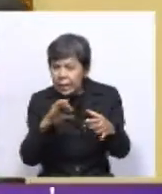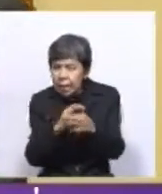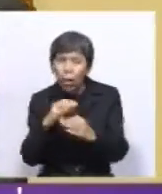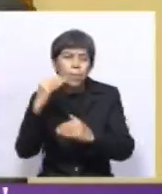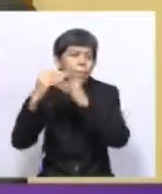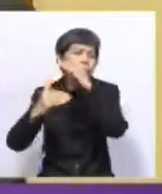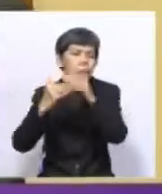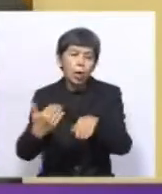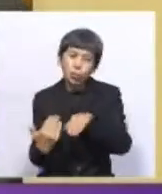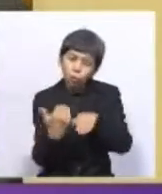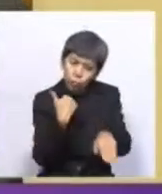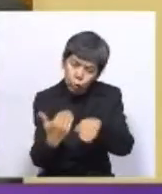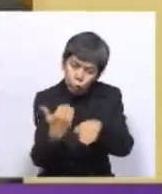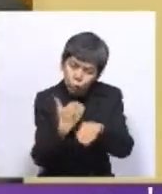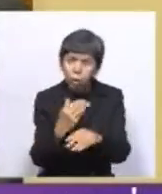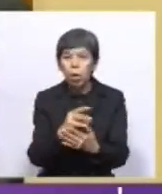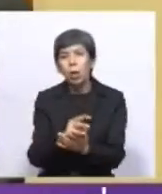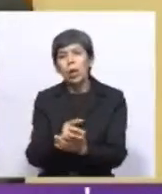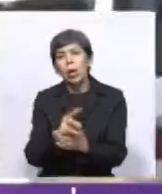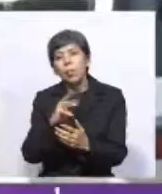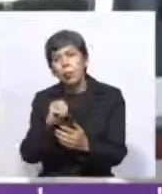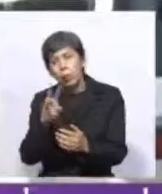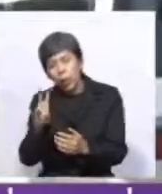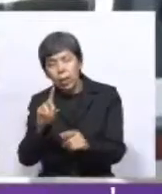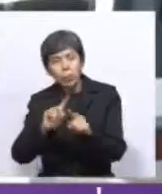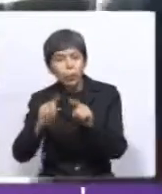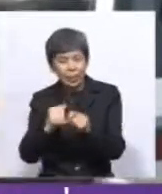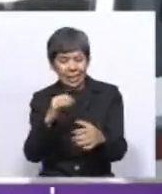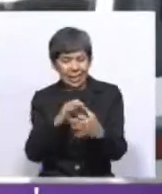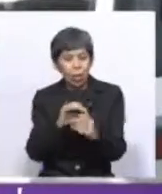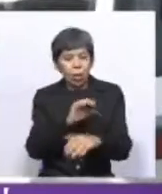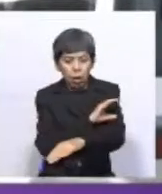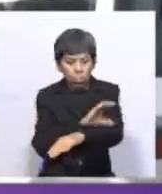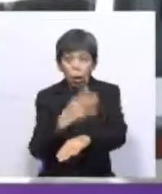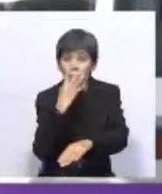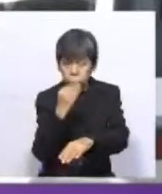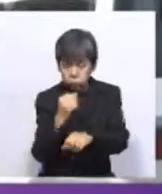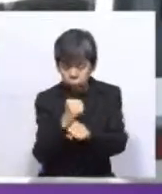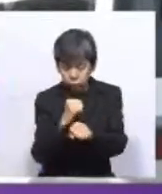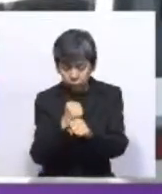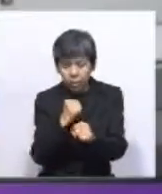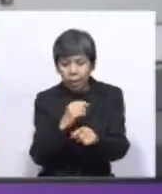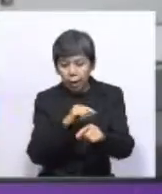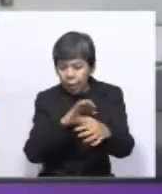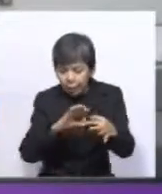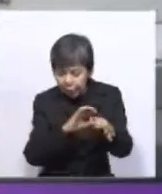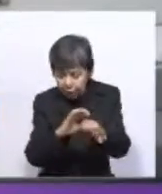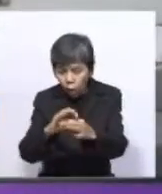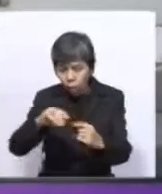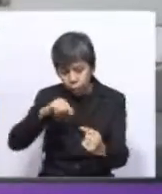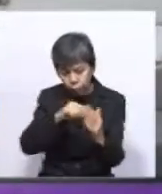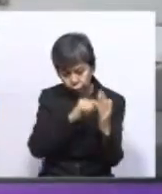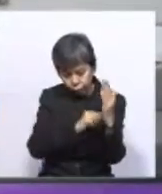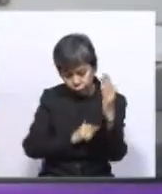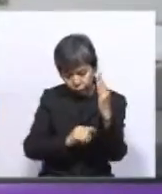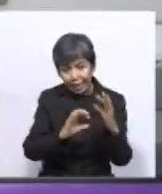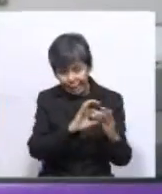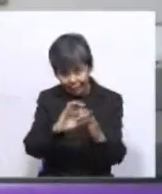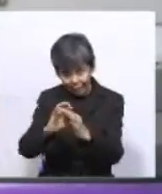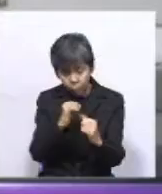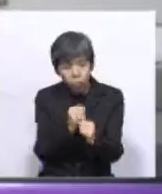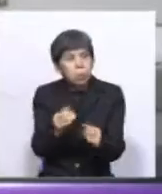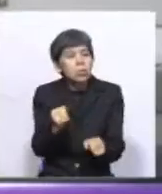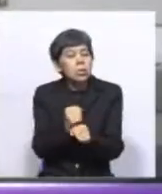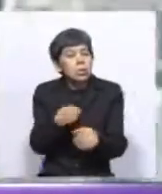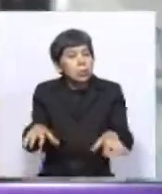างการพัฒนาถนนมอเตอร์เวย์รถไฟทางคู่และรถไฟความเร็วสูงเพื่อให้การเดินทางเชื่อมต่อครอบคลุมทุกพื้นที่ร